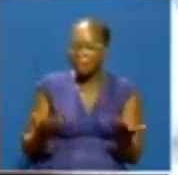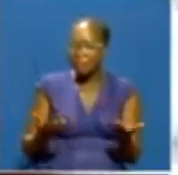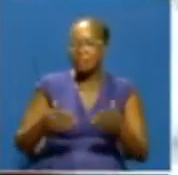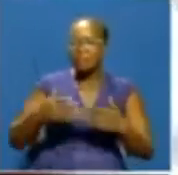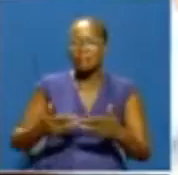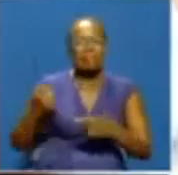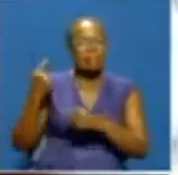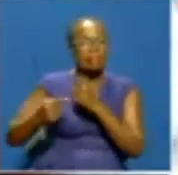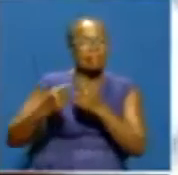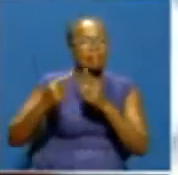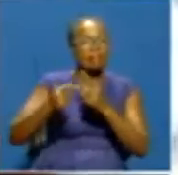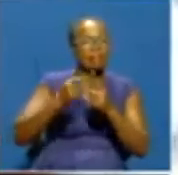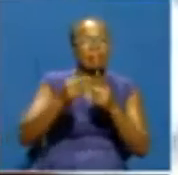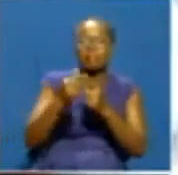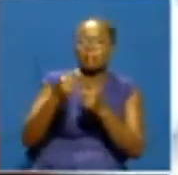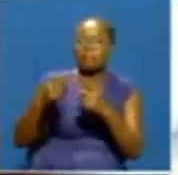watu, itakuwa